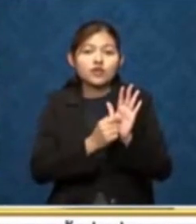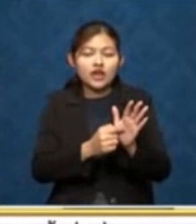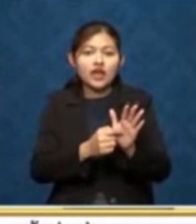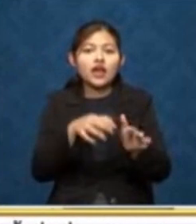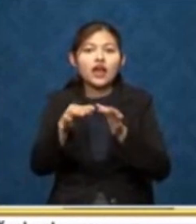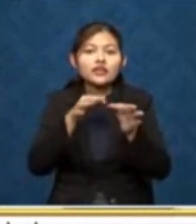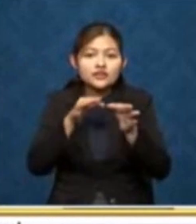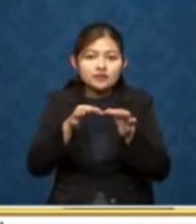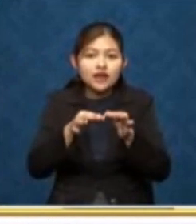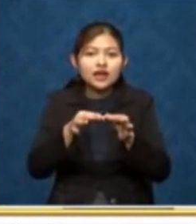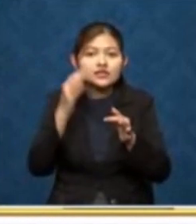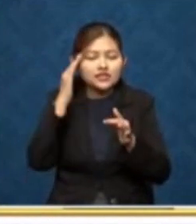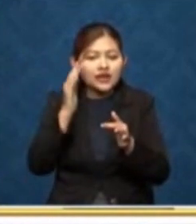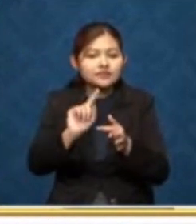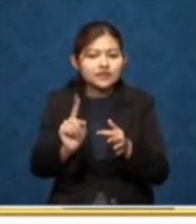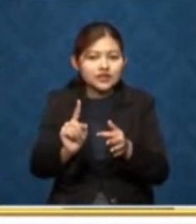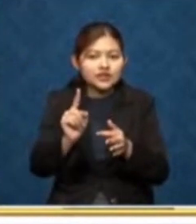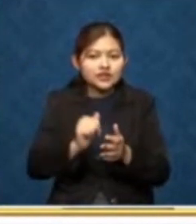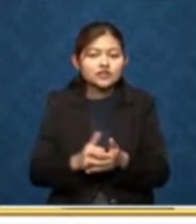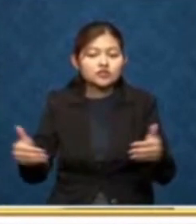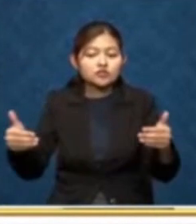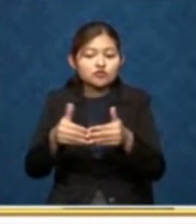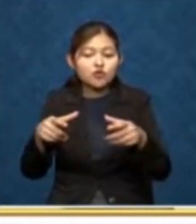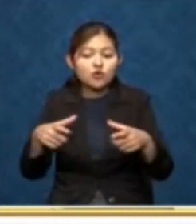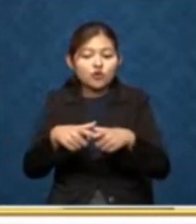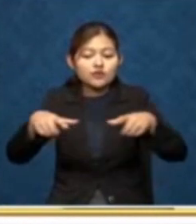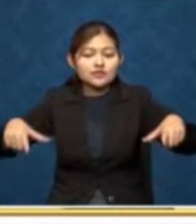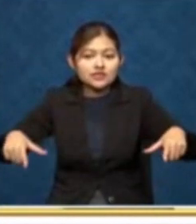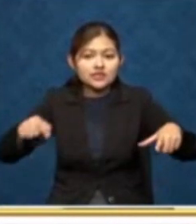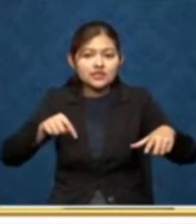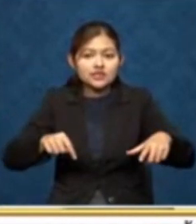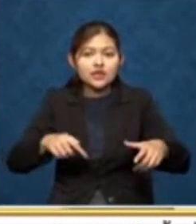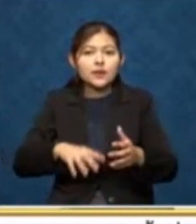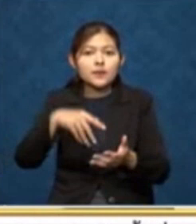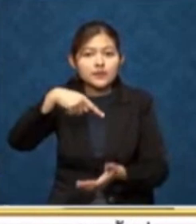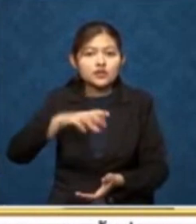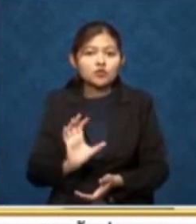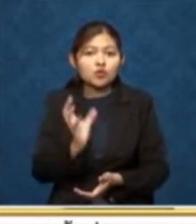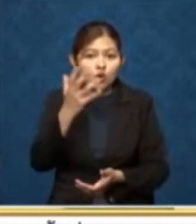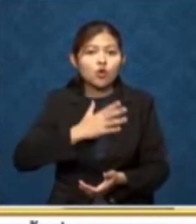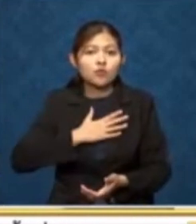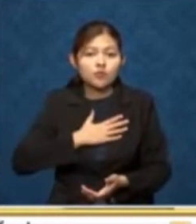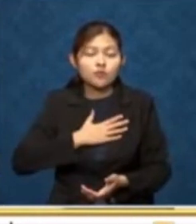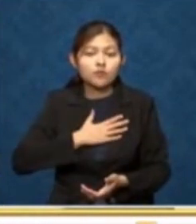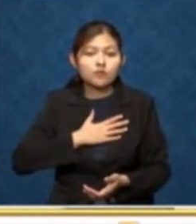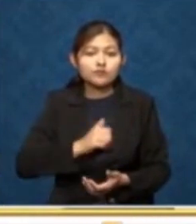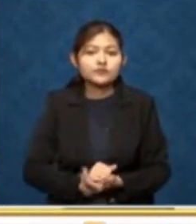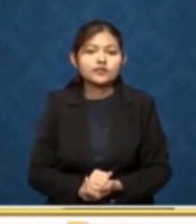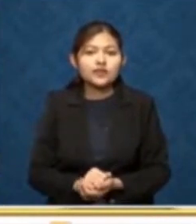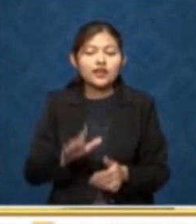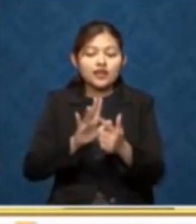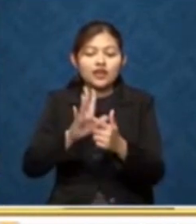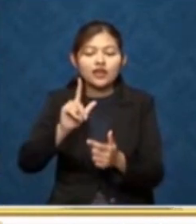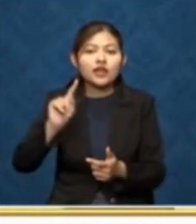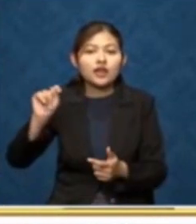หาในเฉพาะเจาะจงในพื้นที่ในจังหวัดพิษณุโลกโดยเฉพาะอย่างยิ่งเขต5อำเภอนครไ